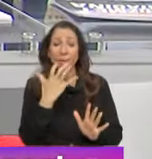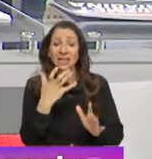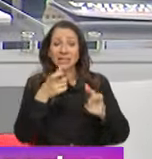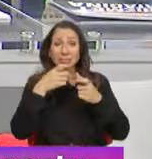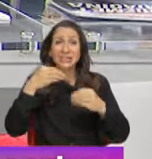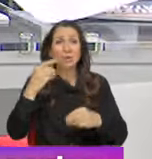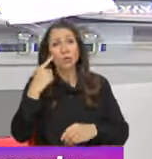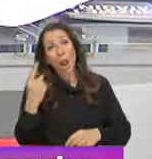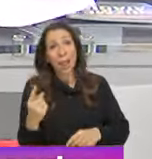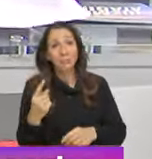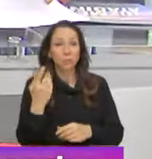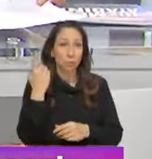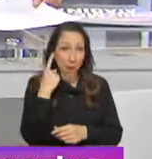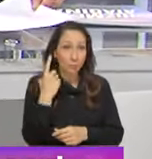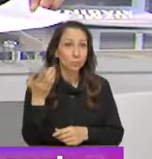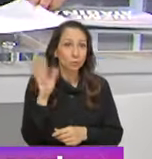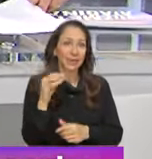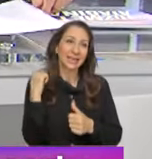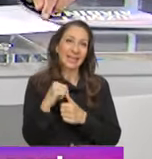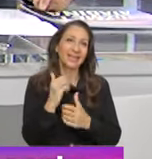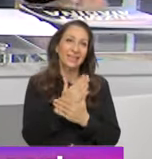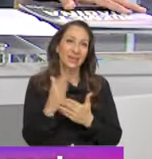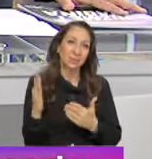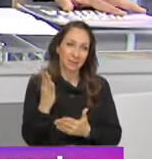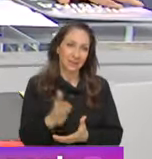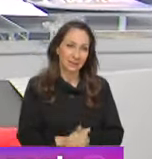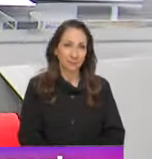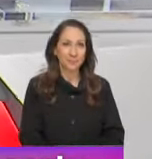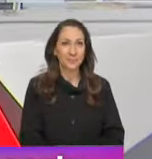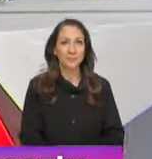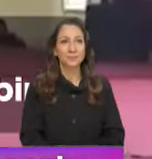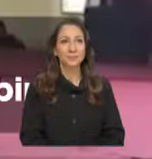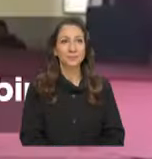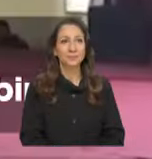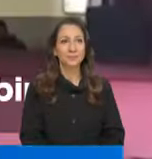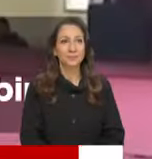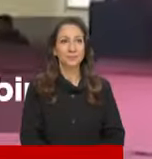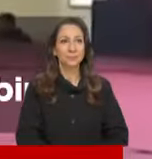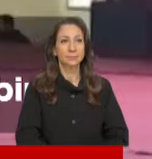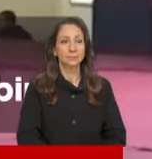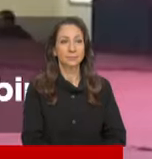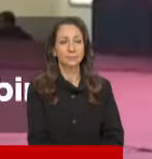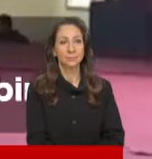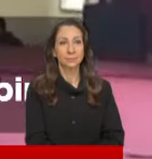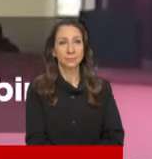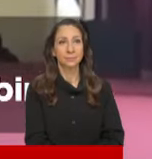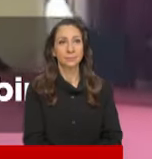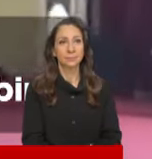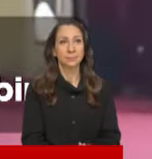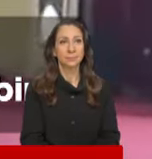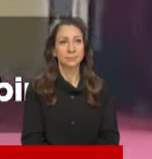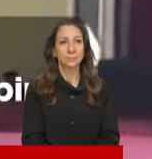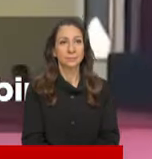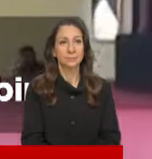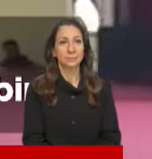denildi bir duyalım Sonra yine devam edeceğiz Karalar destek sözü vermeyen